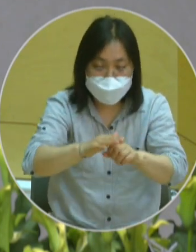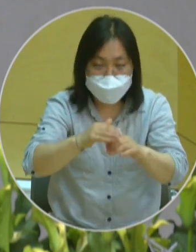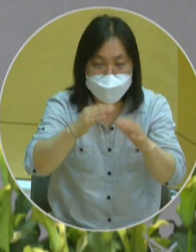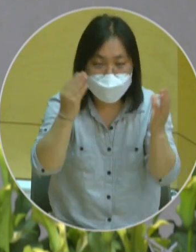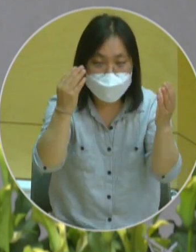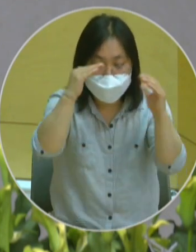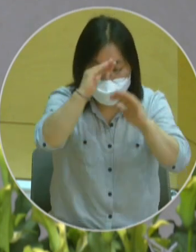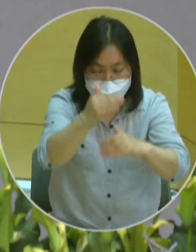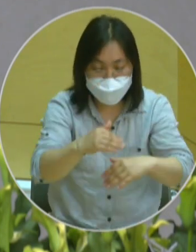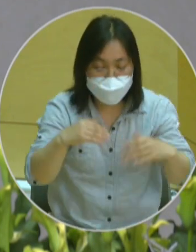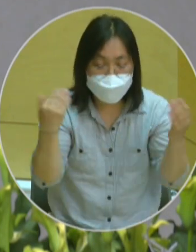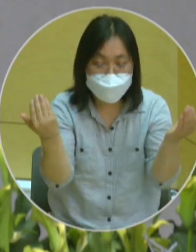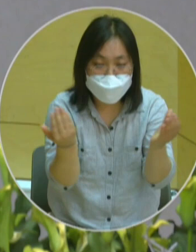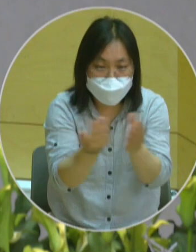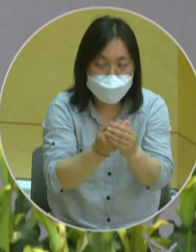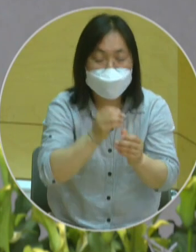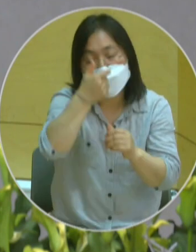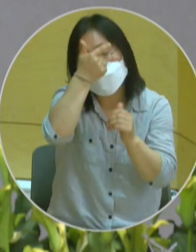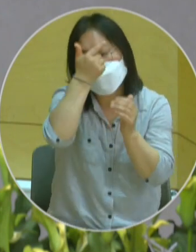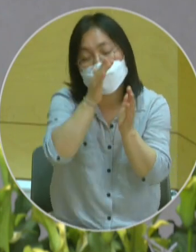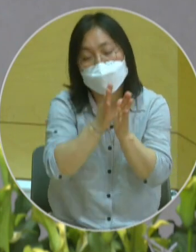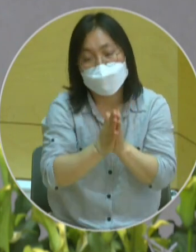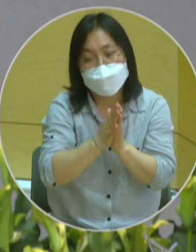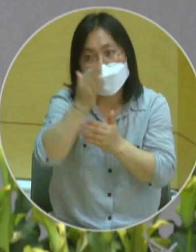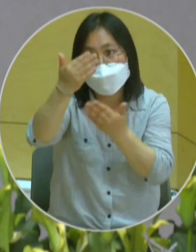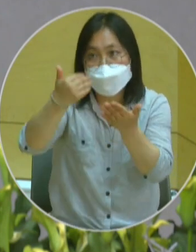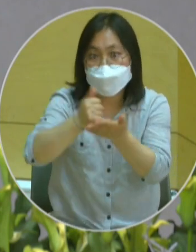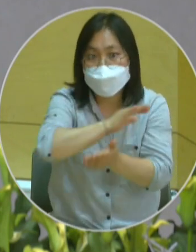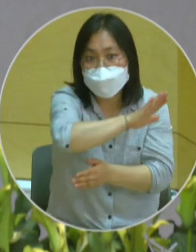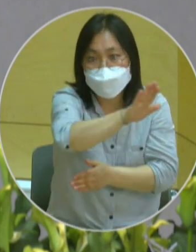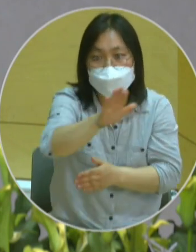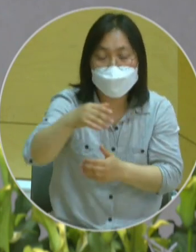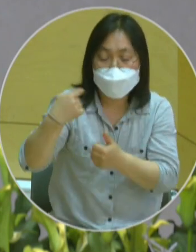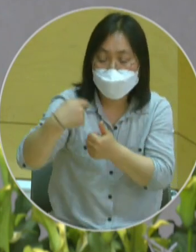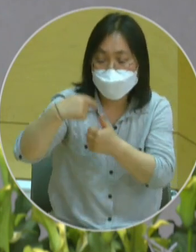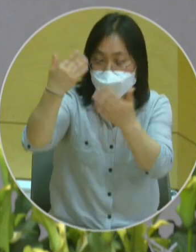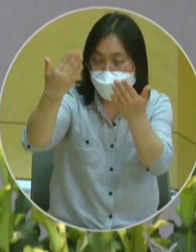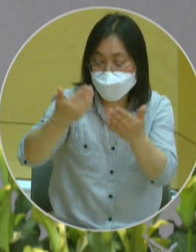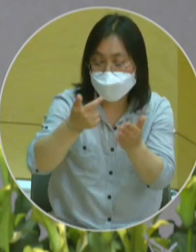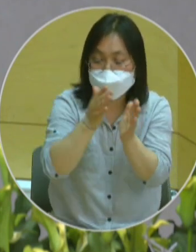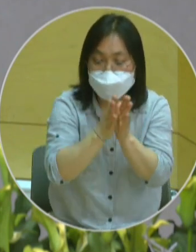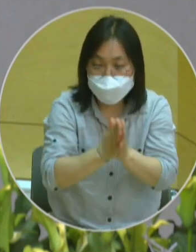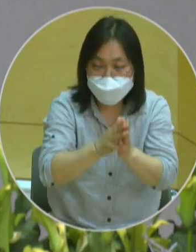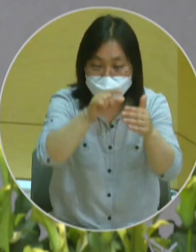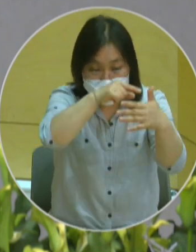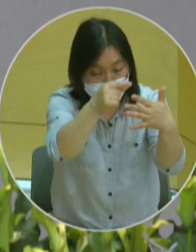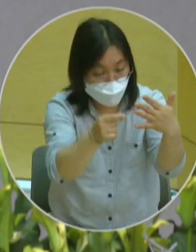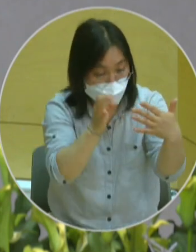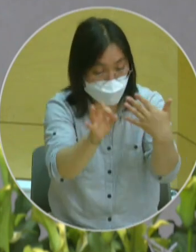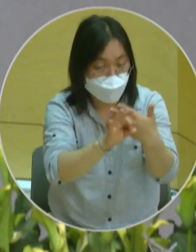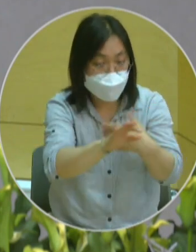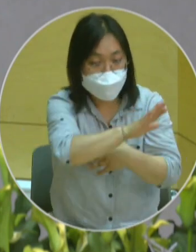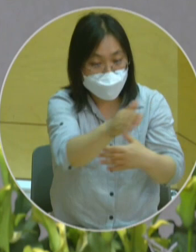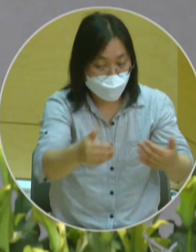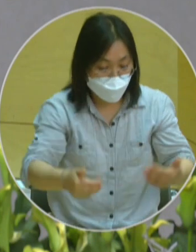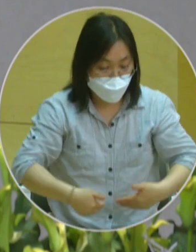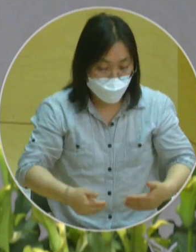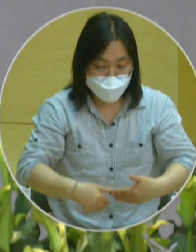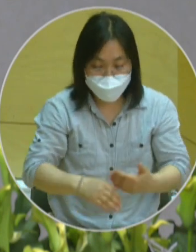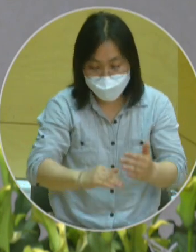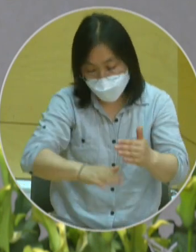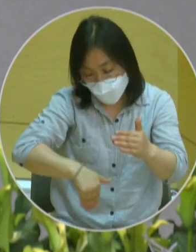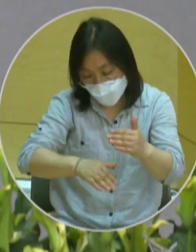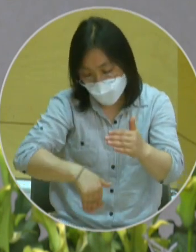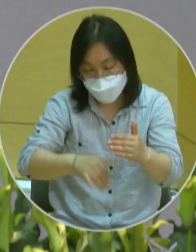기도라고 우리가 그렇게 고백한다면, 하나님이 우리에게 주님께서 가르쳐 주신 기도의 순서에는 우리가 필요한 것은 뒤에